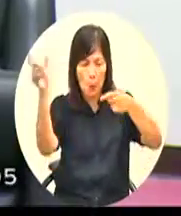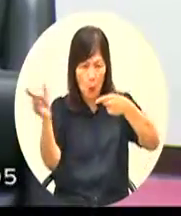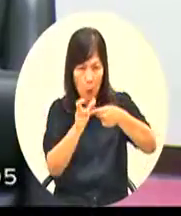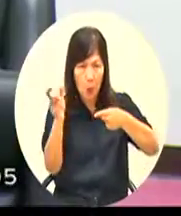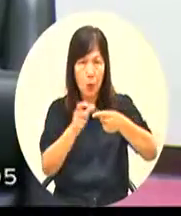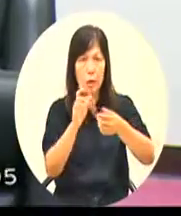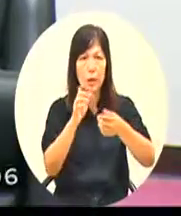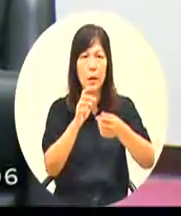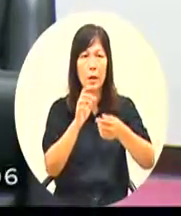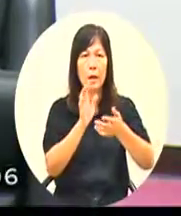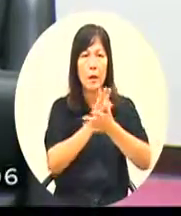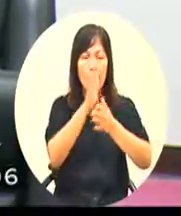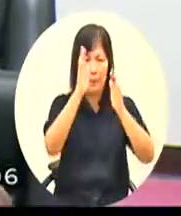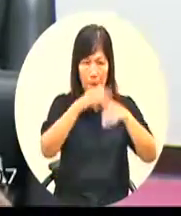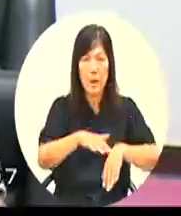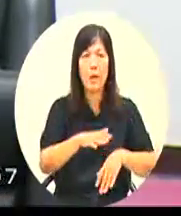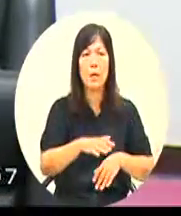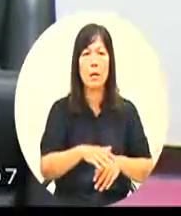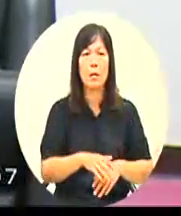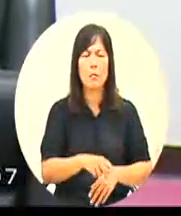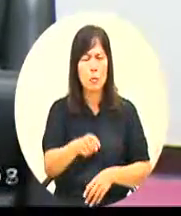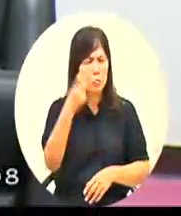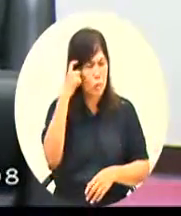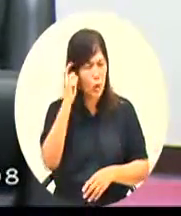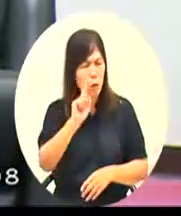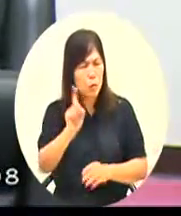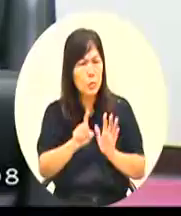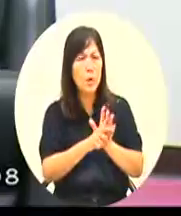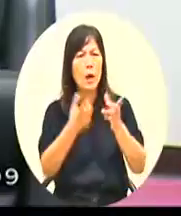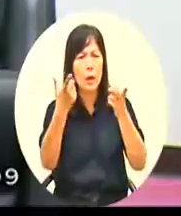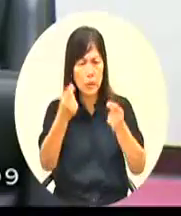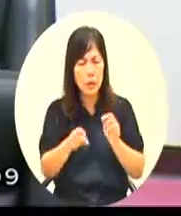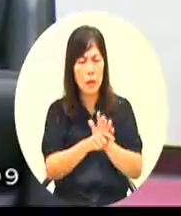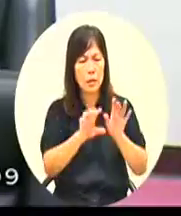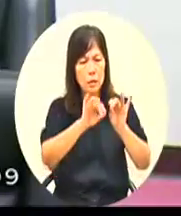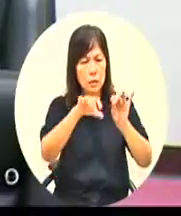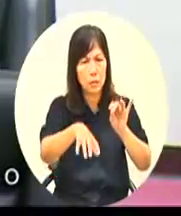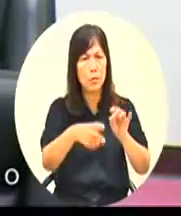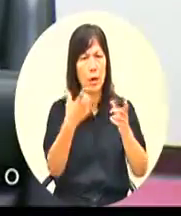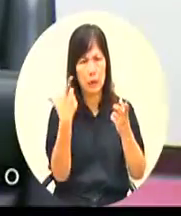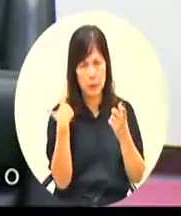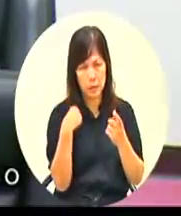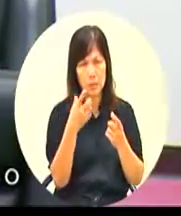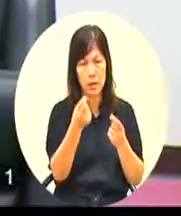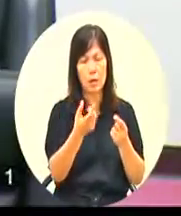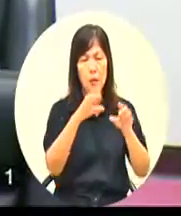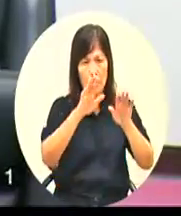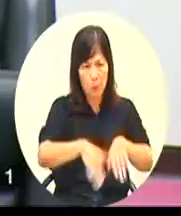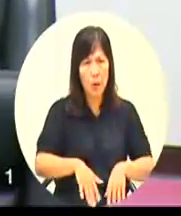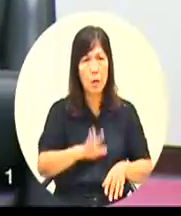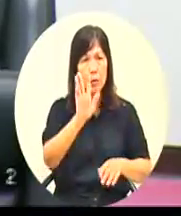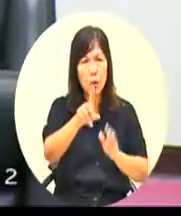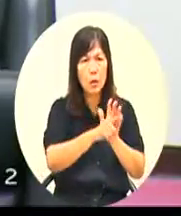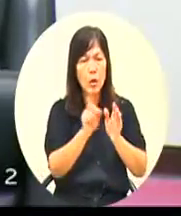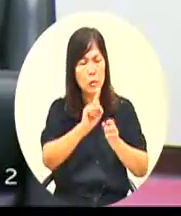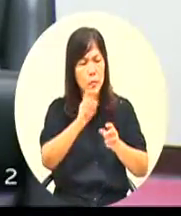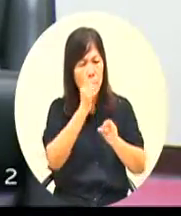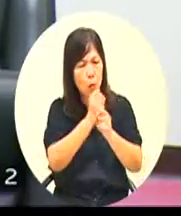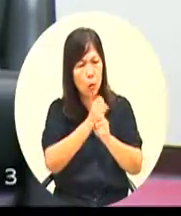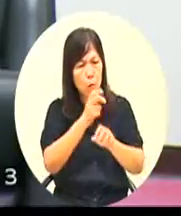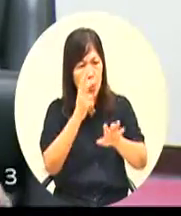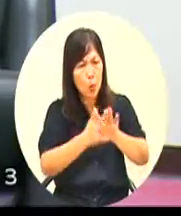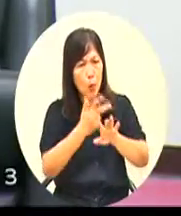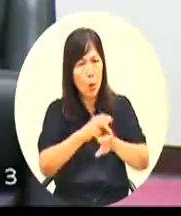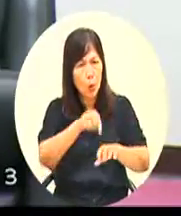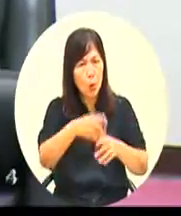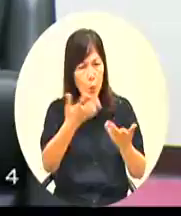也是这个坍塌。那你有没有想过，为什么都是同样一个地方，同样一个地方的坍塌，是不是哪里的施工有问题？